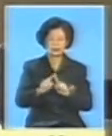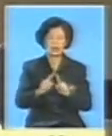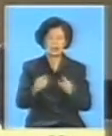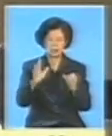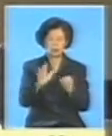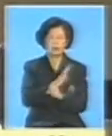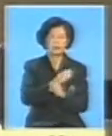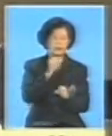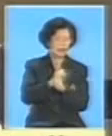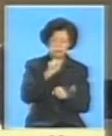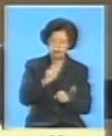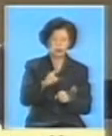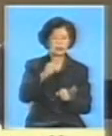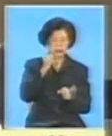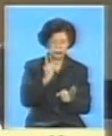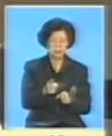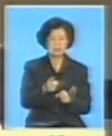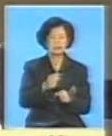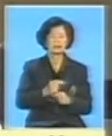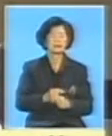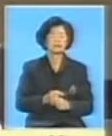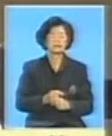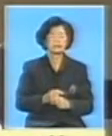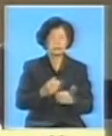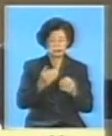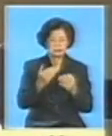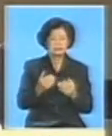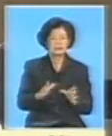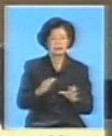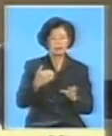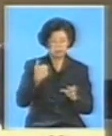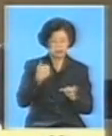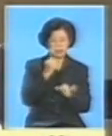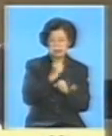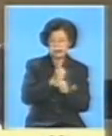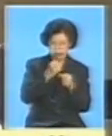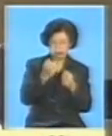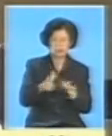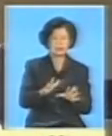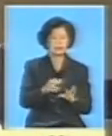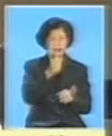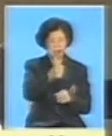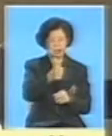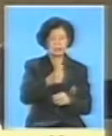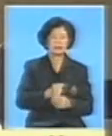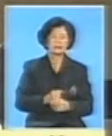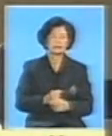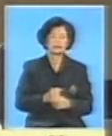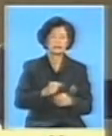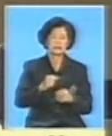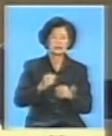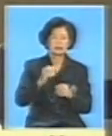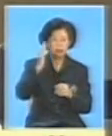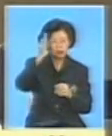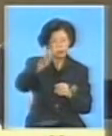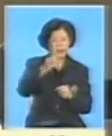ทำทันทีทำจริงนะครับแล้วก็ให้มีผลสัมฤทธิ์ให้ได้นะครับในระยะต่อไปก็